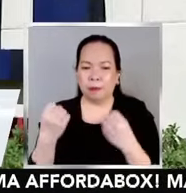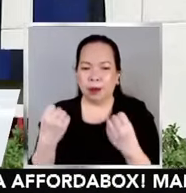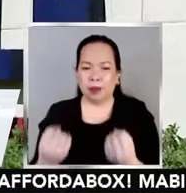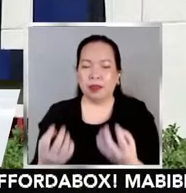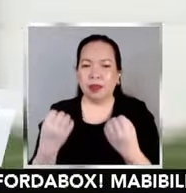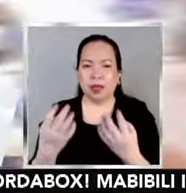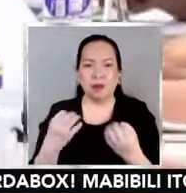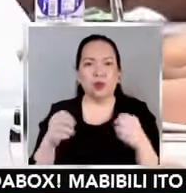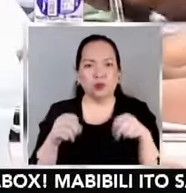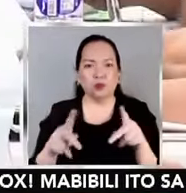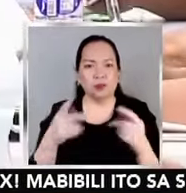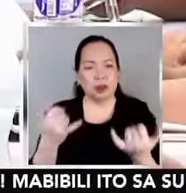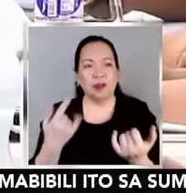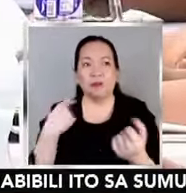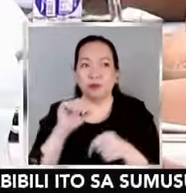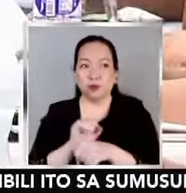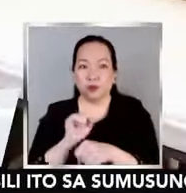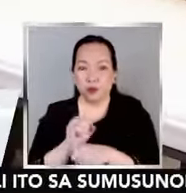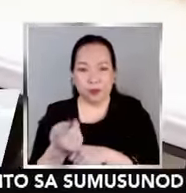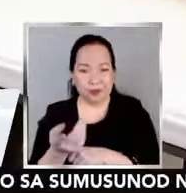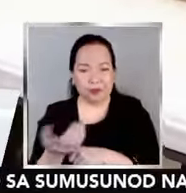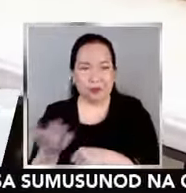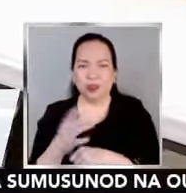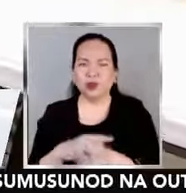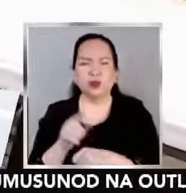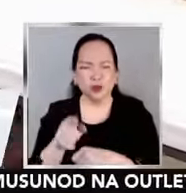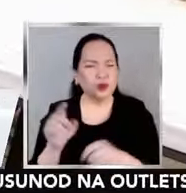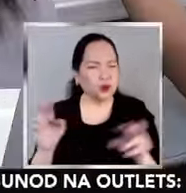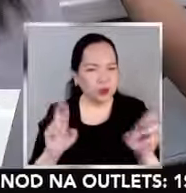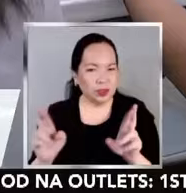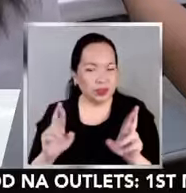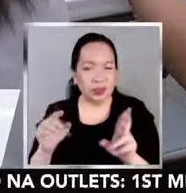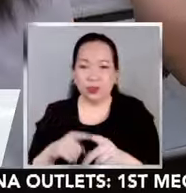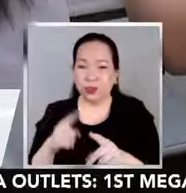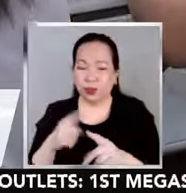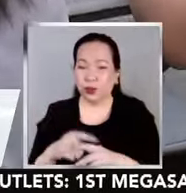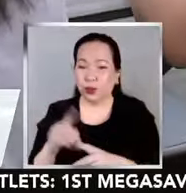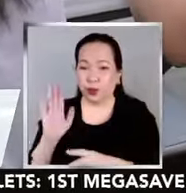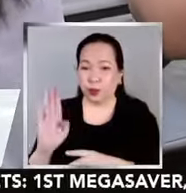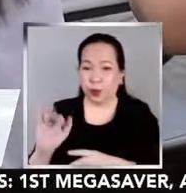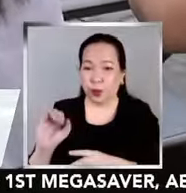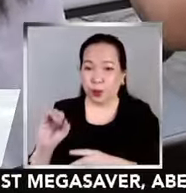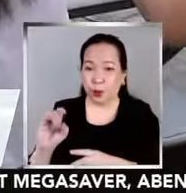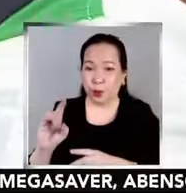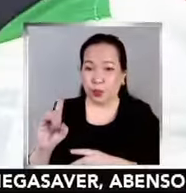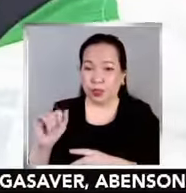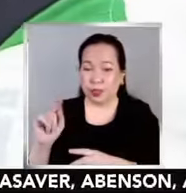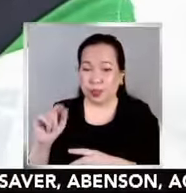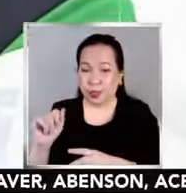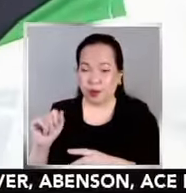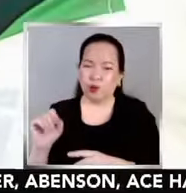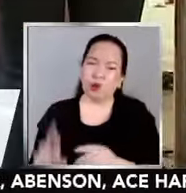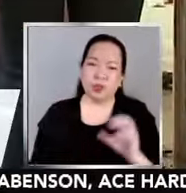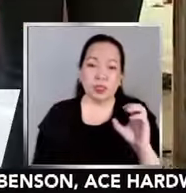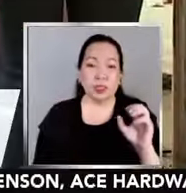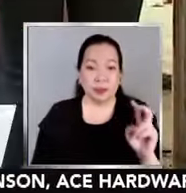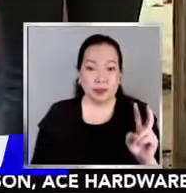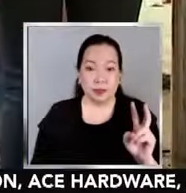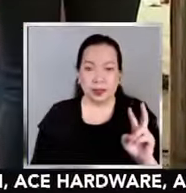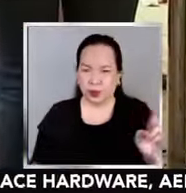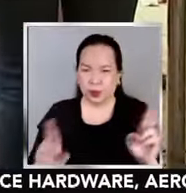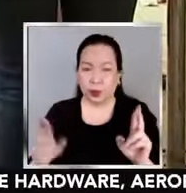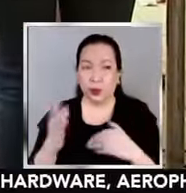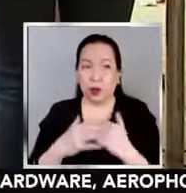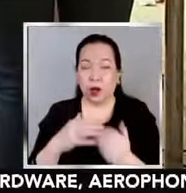sa trabaho. Kaya ihanda na ang inyong biodata at curriculum vitae o CV. Lalo't April 30,